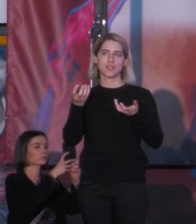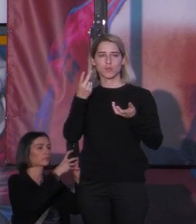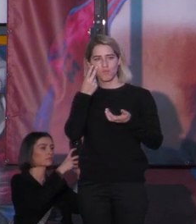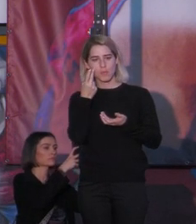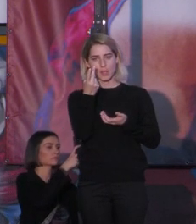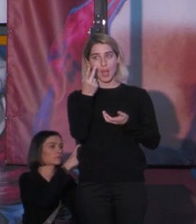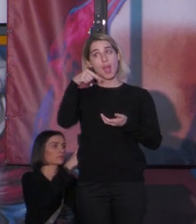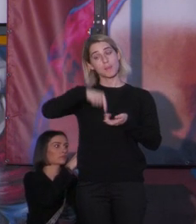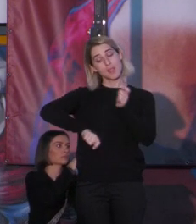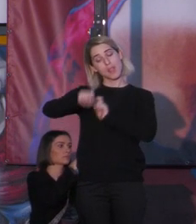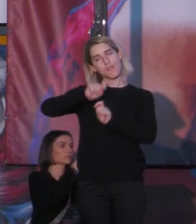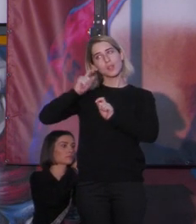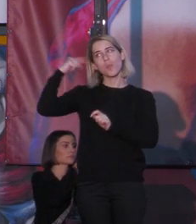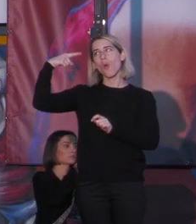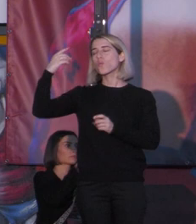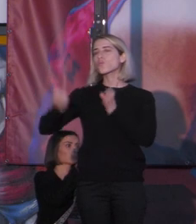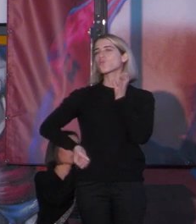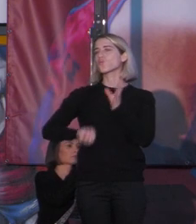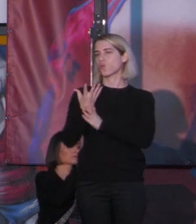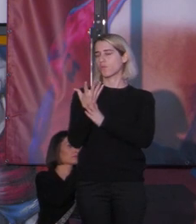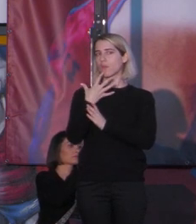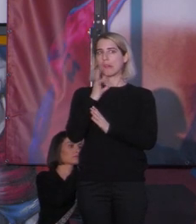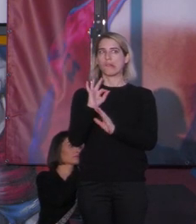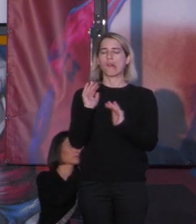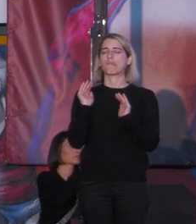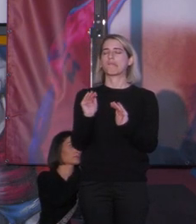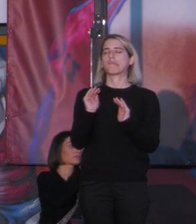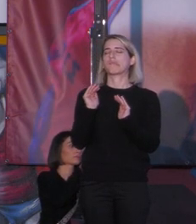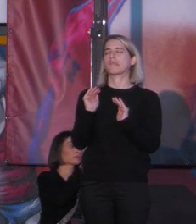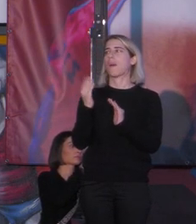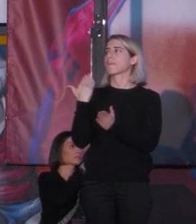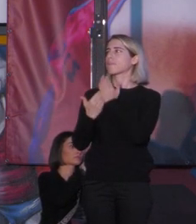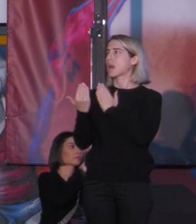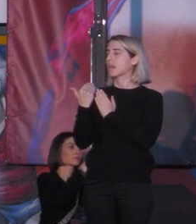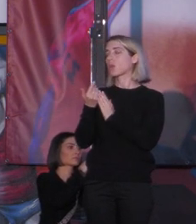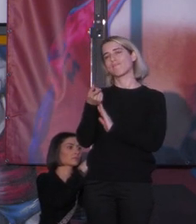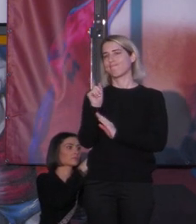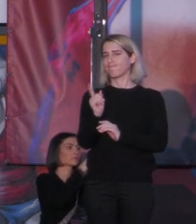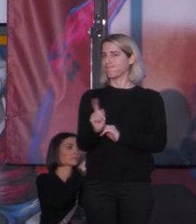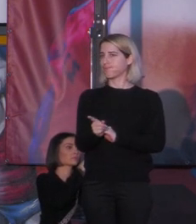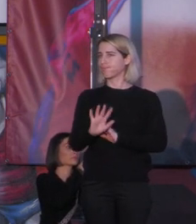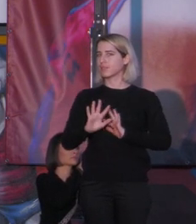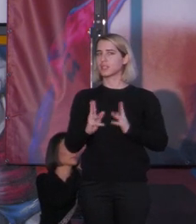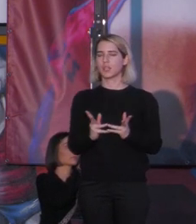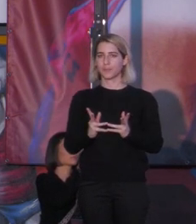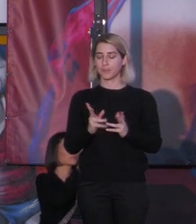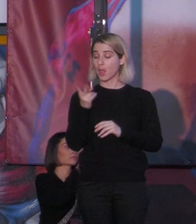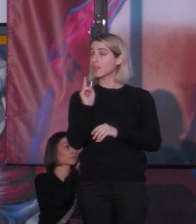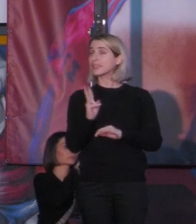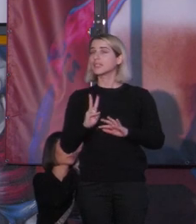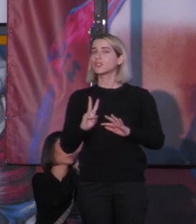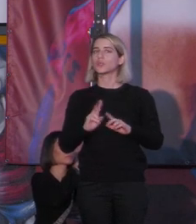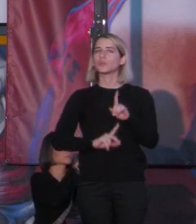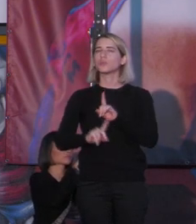να συγκροτήσουμε το νέο όραμα. Γιατί αν δεν γίνει αυτό, ελοχεύει ένα σοβαρός κίνδυνος. Ο κίνδυνος ποιος